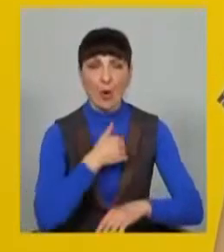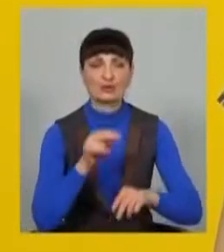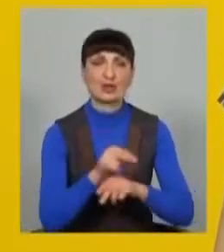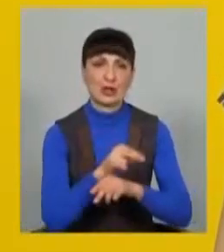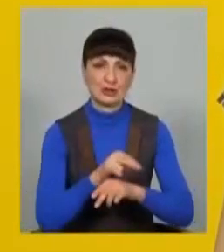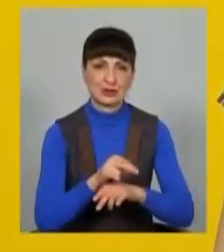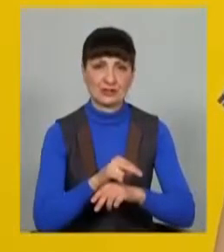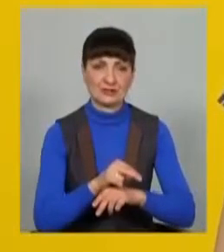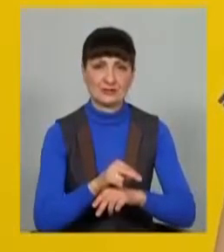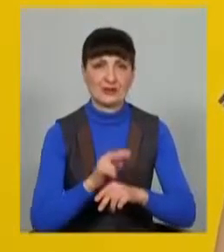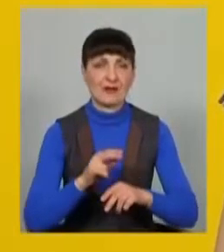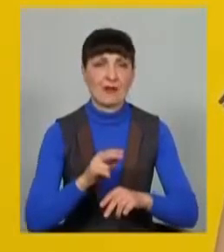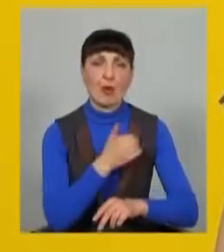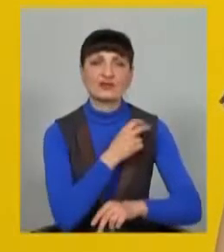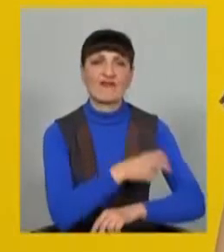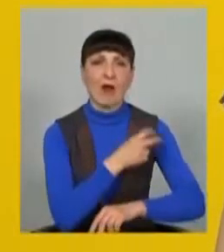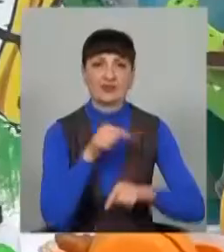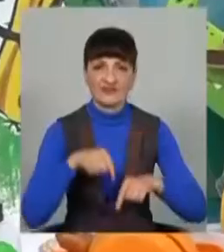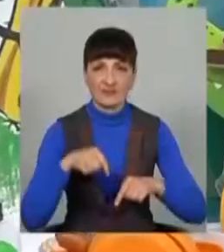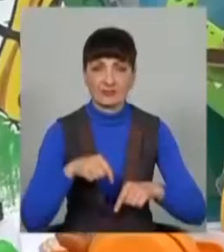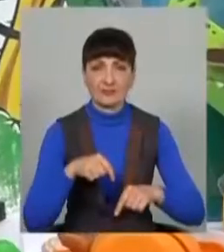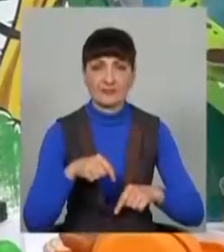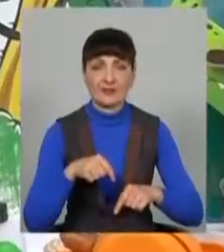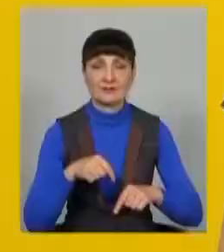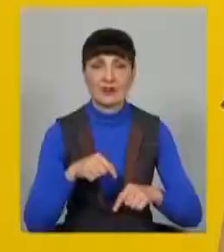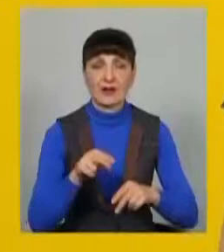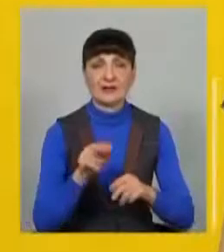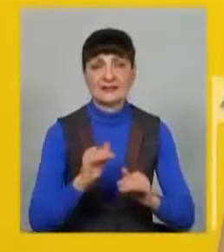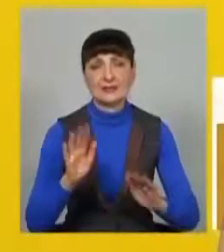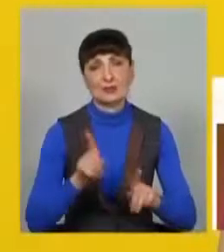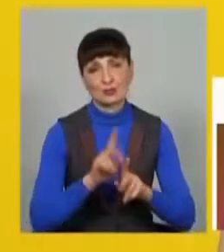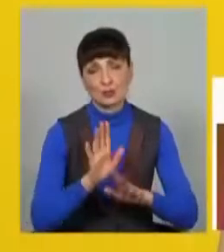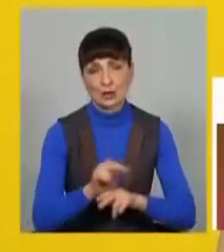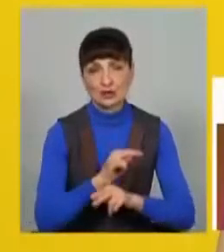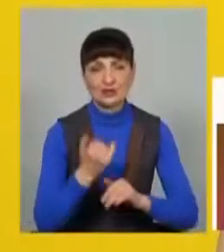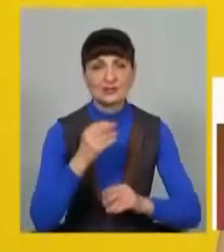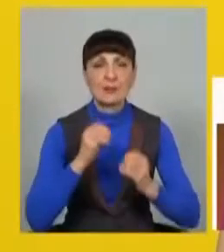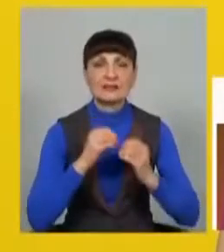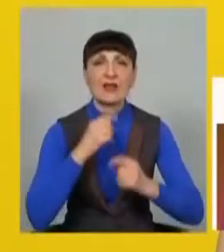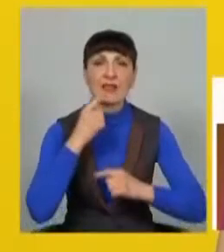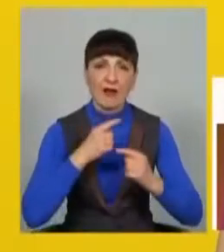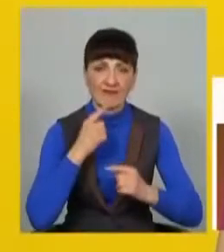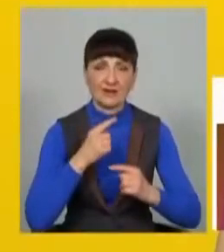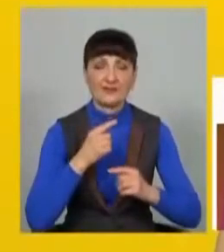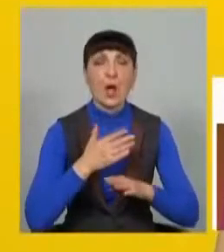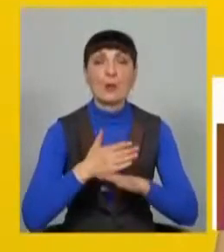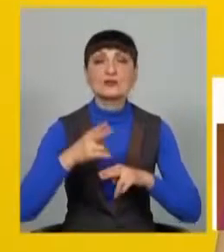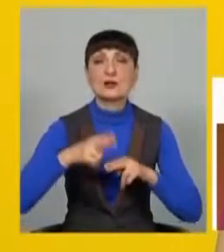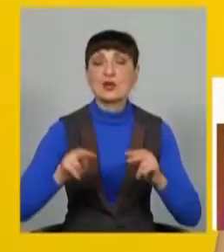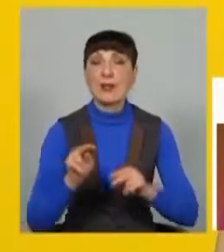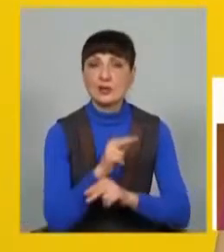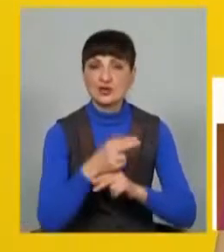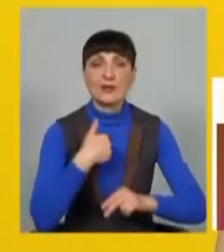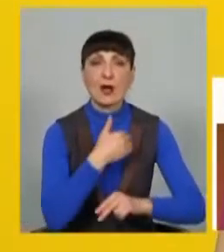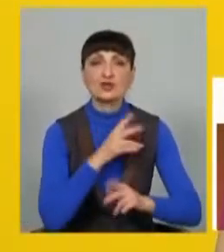Она хочет быть как врачи в этом институте, а именно гематологом. Сейчас постоянно говорит об этом. После окончания лечения я